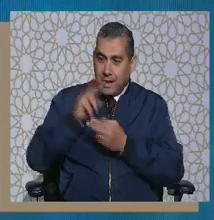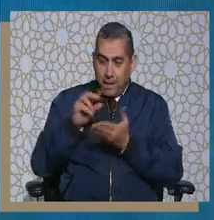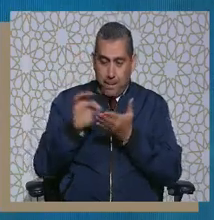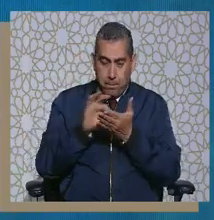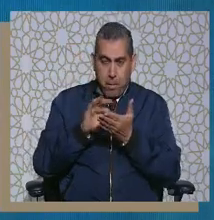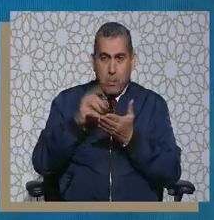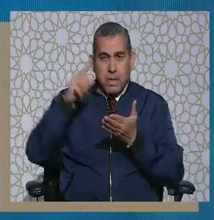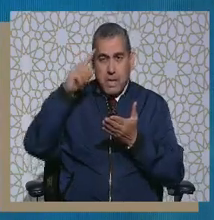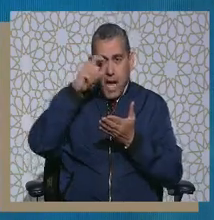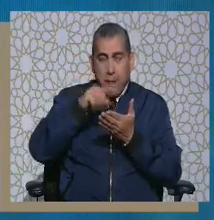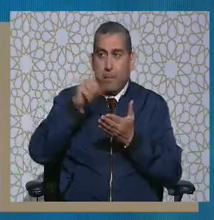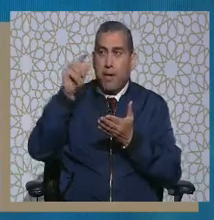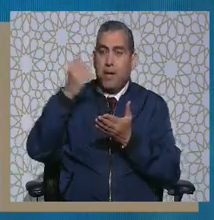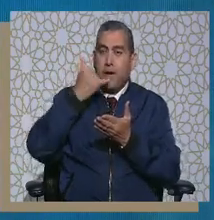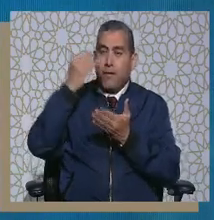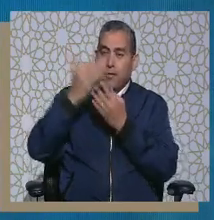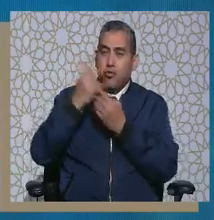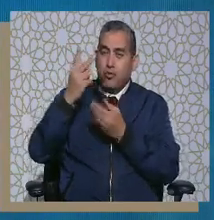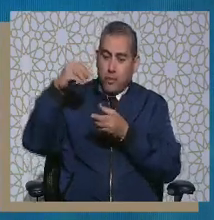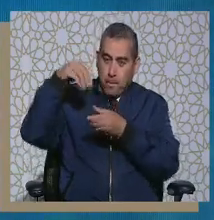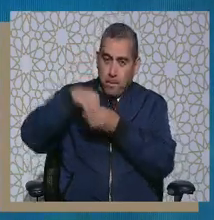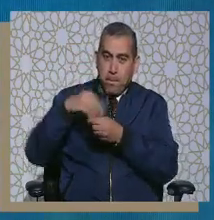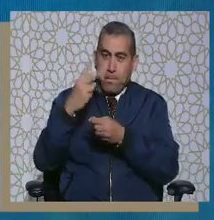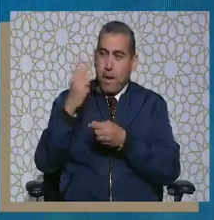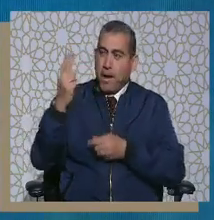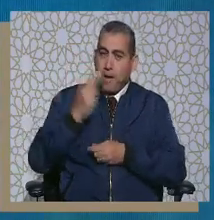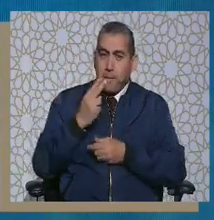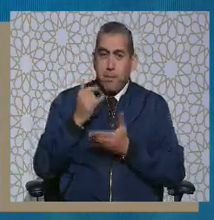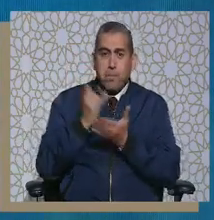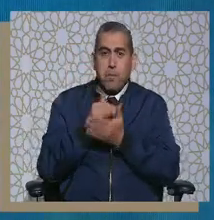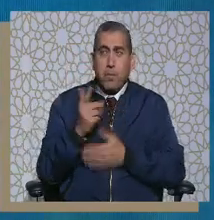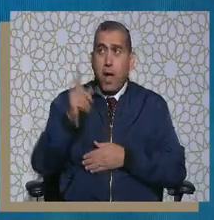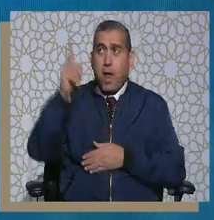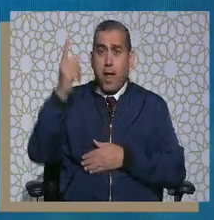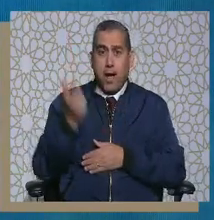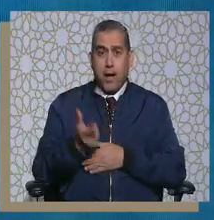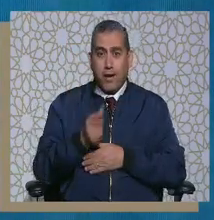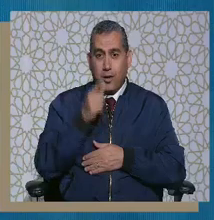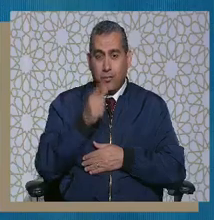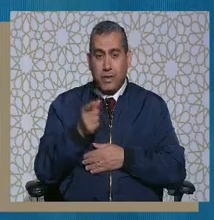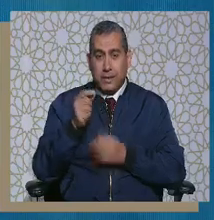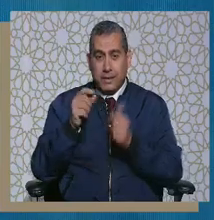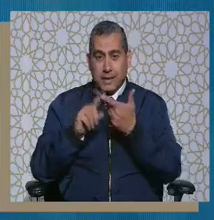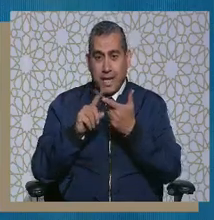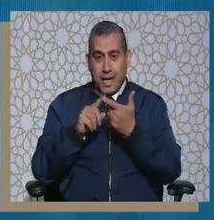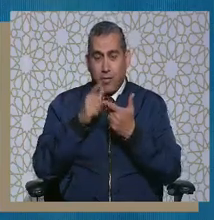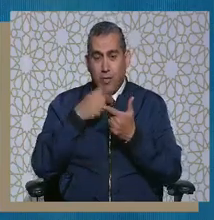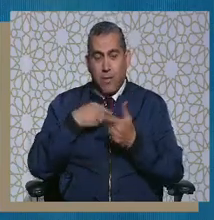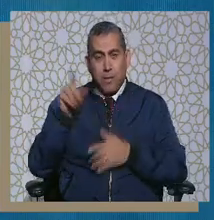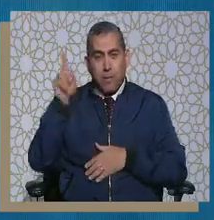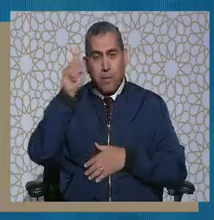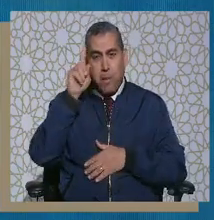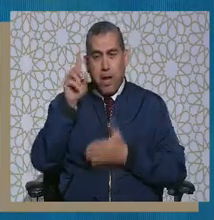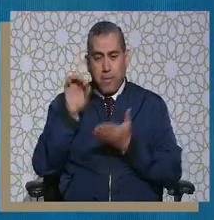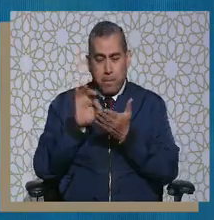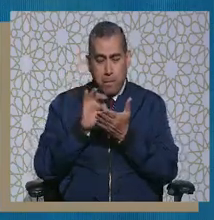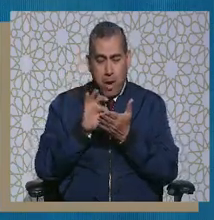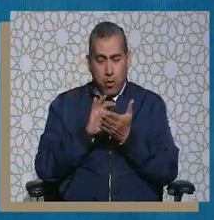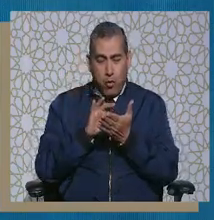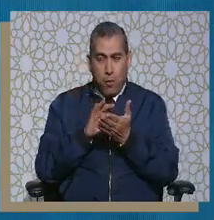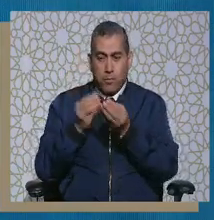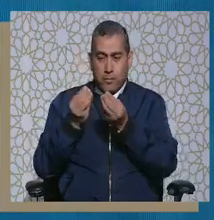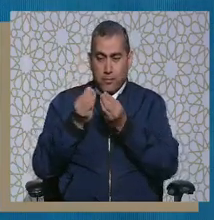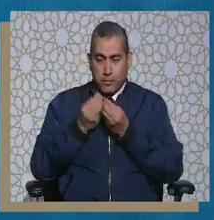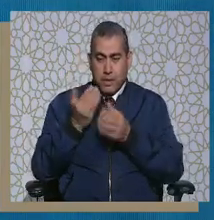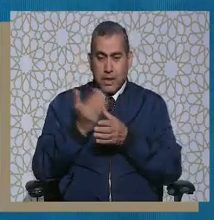مغموس بلطف لانك في حضره اللطيف ثاني حاجه عدم معرفه ان الاقدار جءت عشان تتعامل